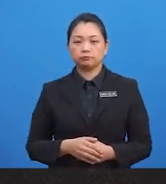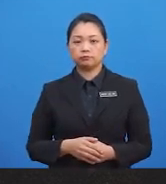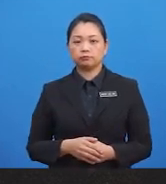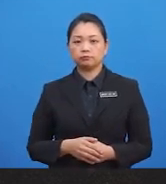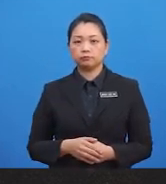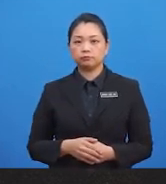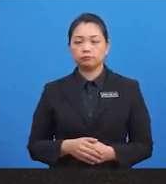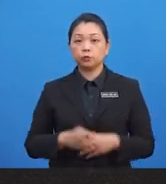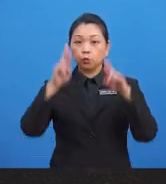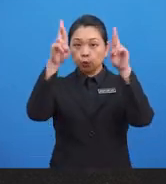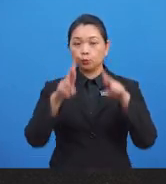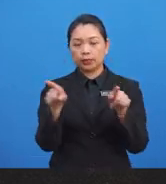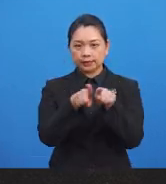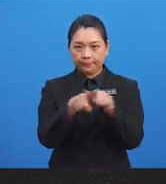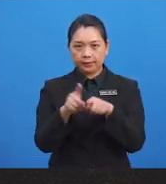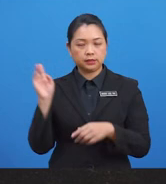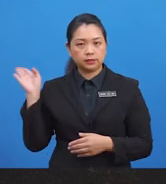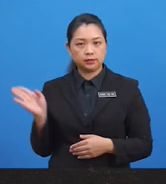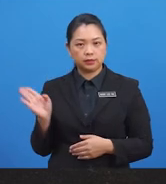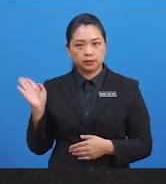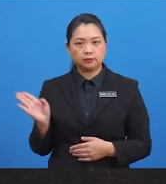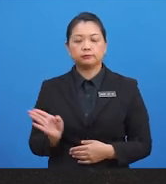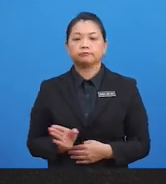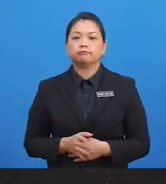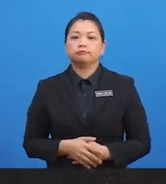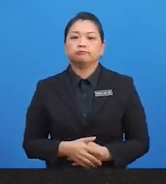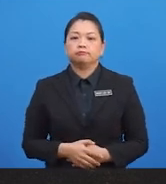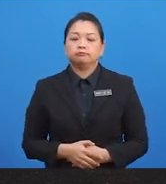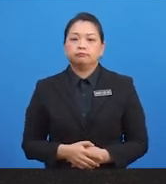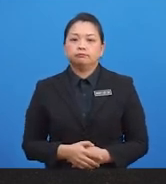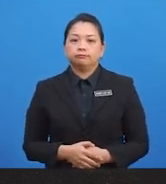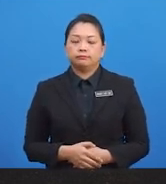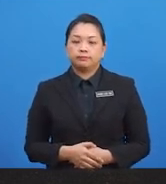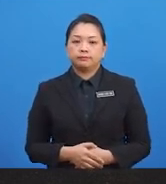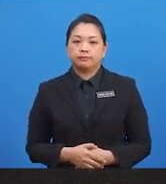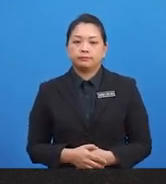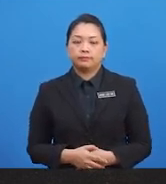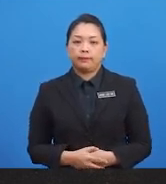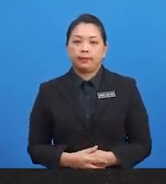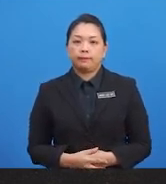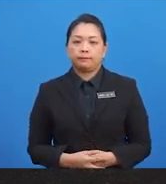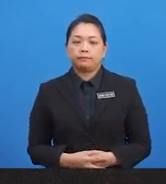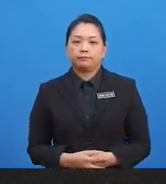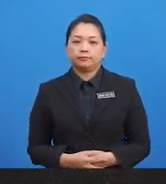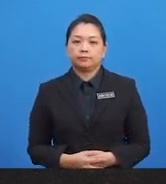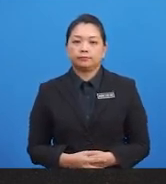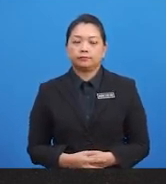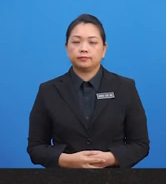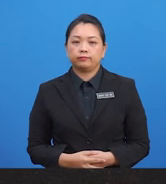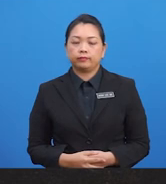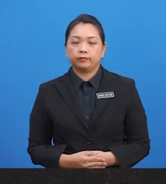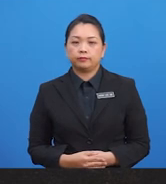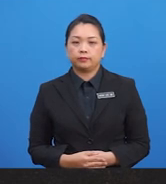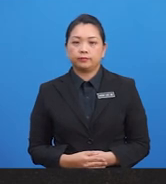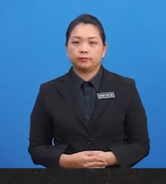menggunakan hasil kamiran yang sama, iaitu X kuasa 4 per 4